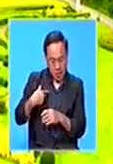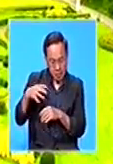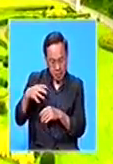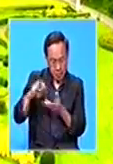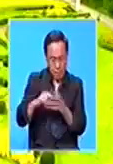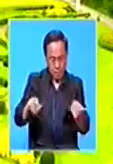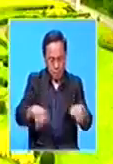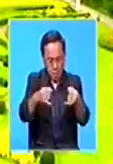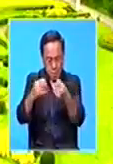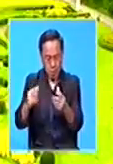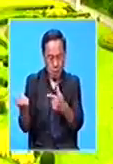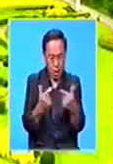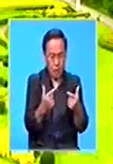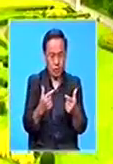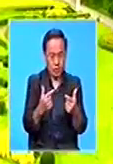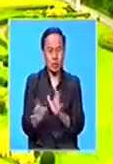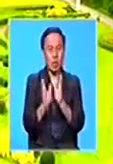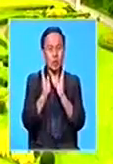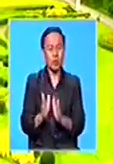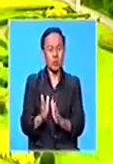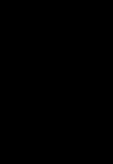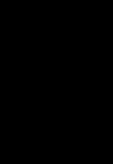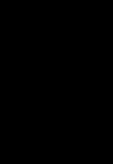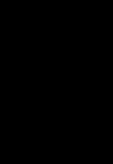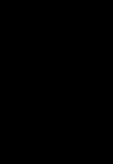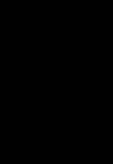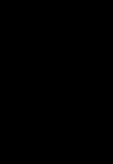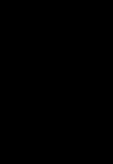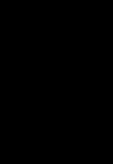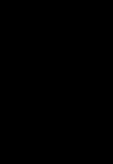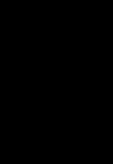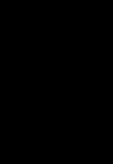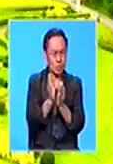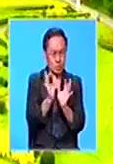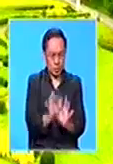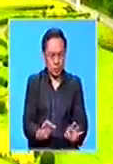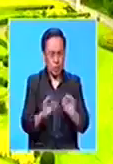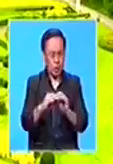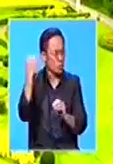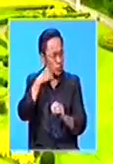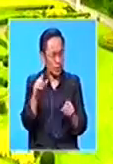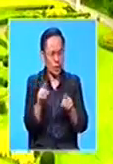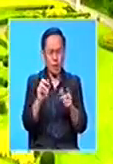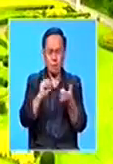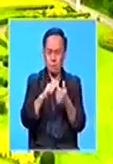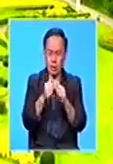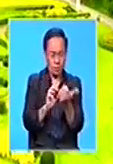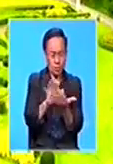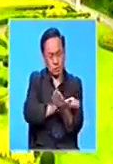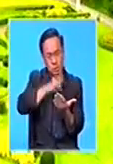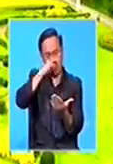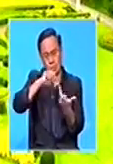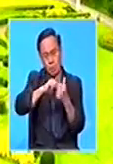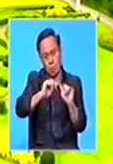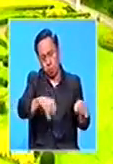องด้วยนะครับมันจะเข้าทางกับคนที่ไม่หวังดีที่กำลังทำอยู่ในวันนี้ประเทศไทยเนี่ยนะความขัดแย้งมันสูงมากเลย